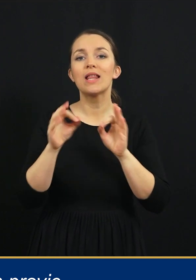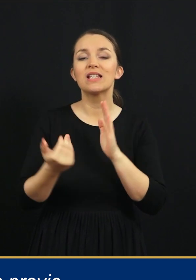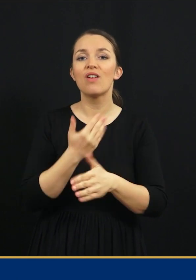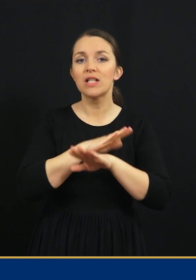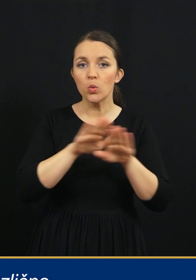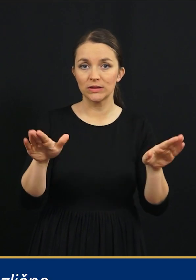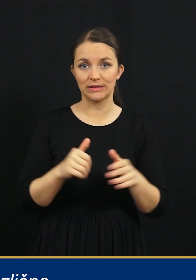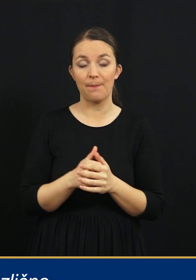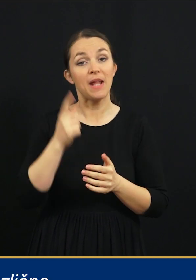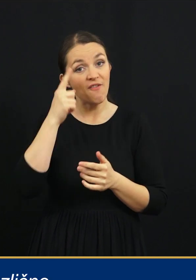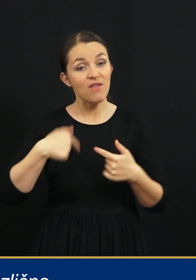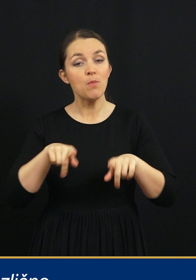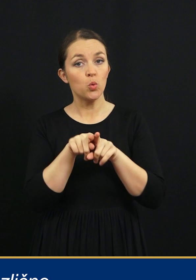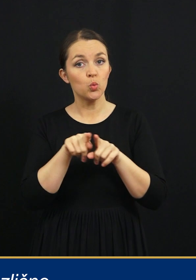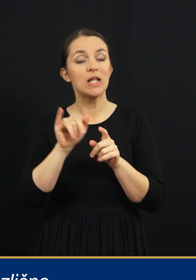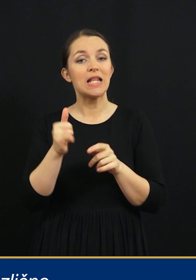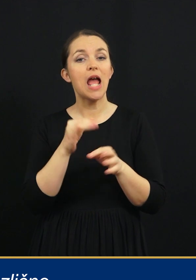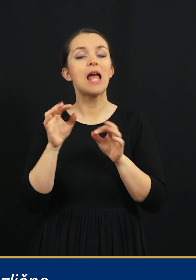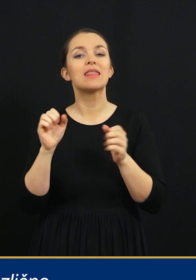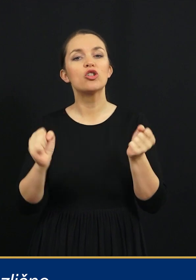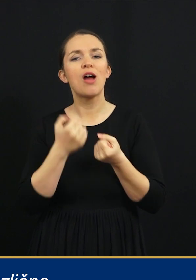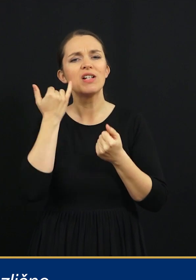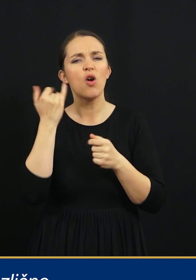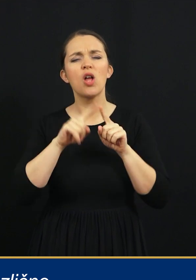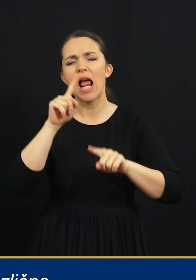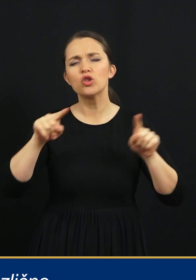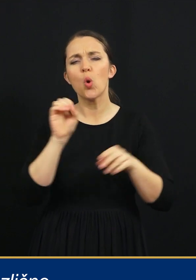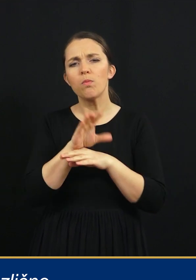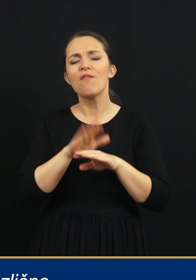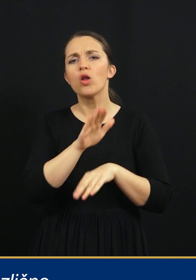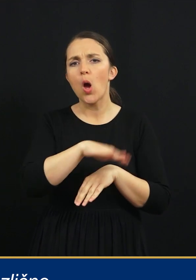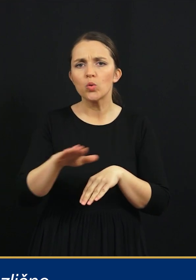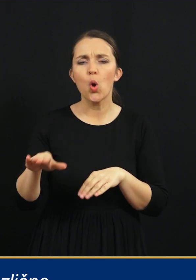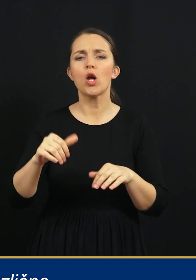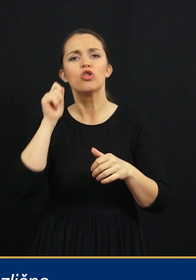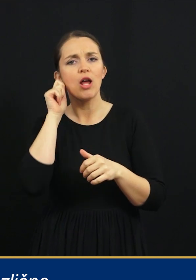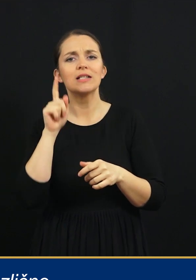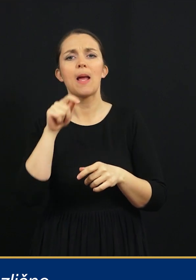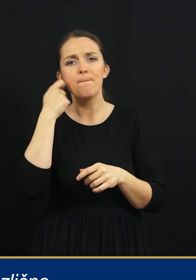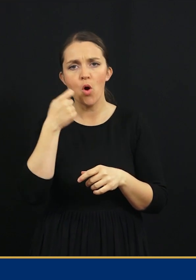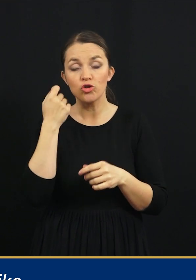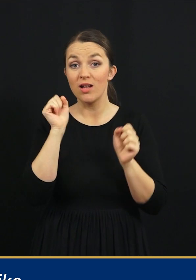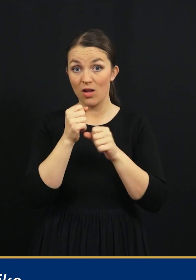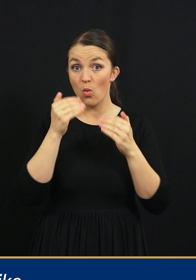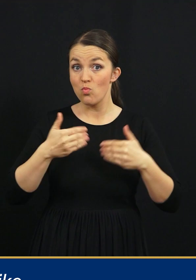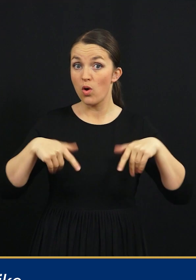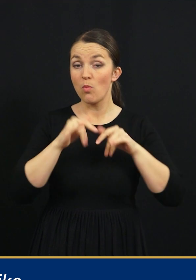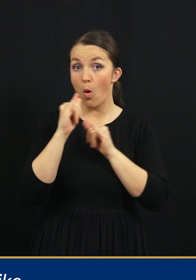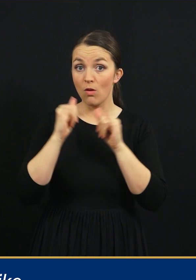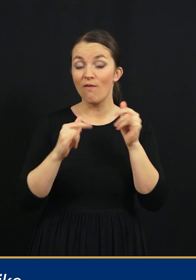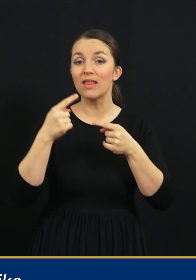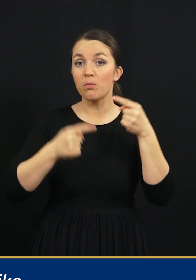vse. Vemo tudi, da težave z vodo različno vplivajo na otroke, ženske in moške, zato moramo